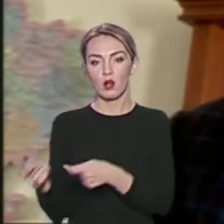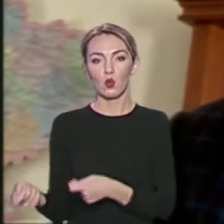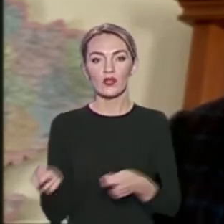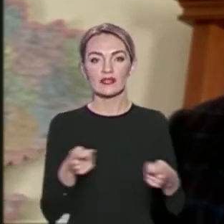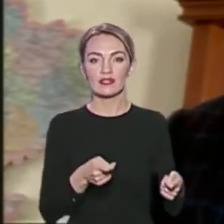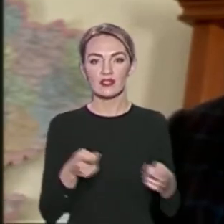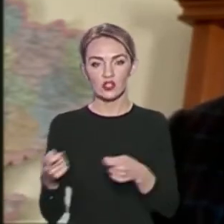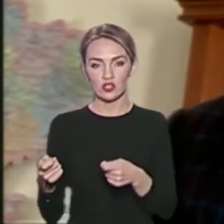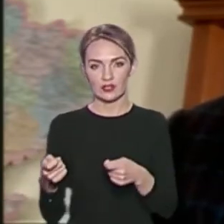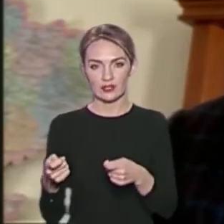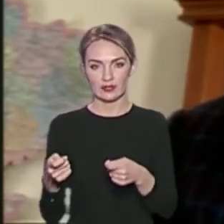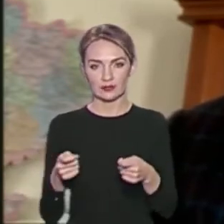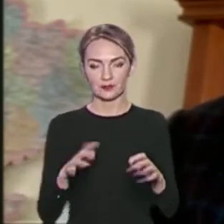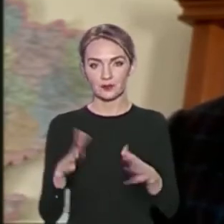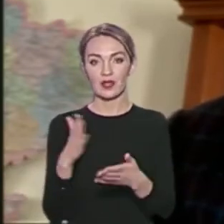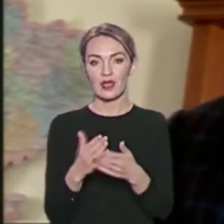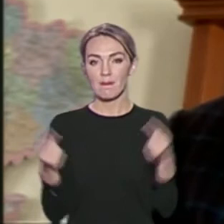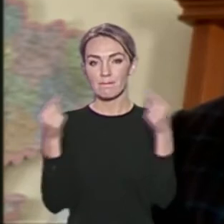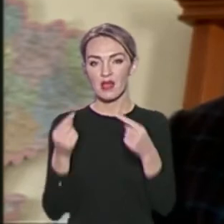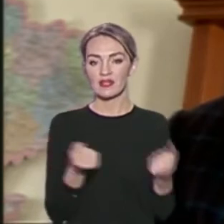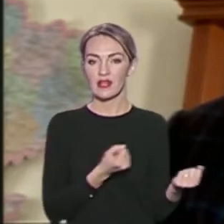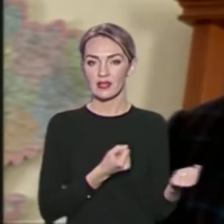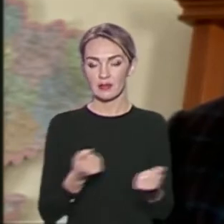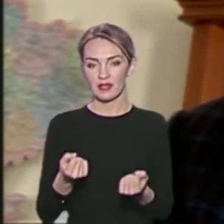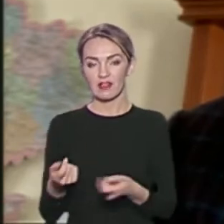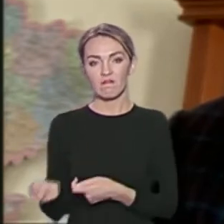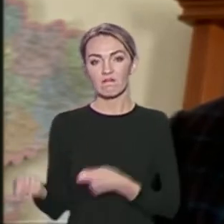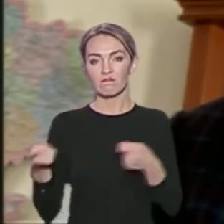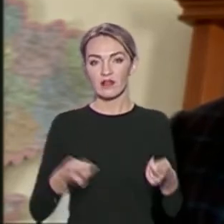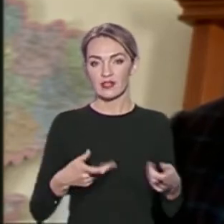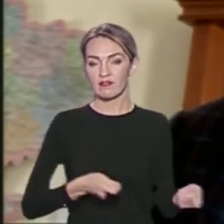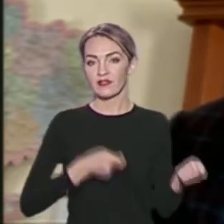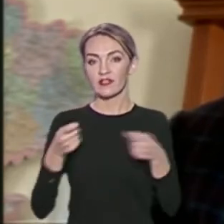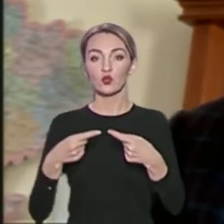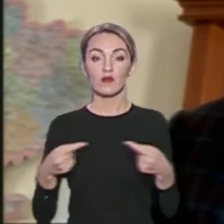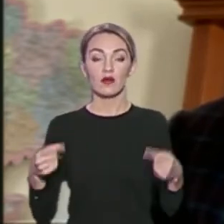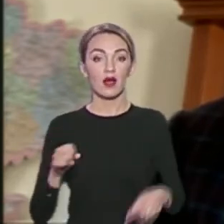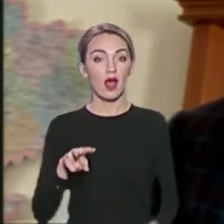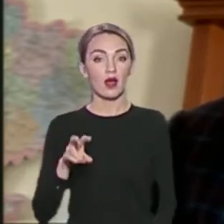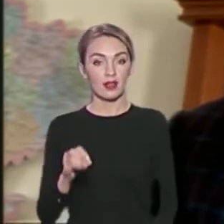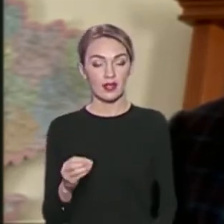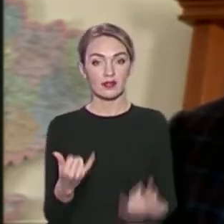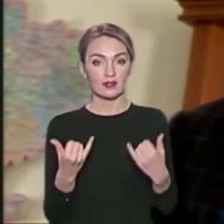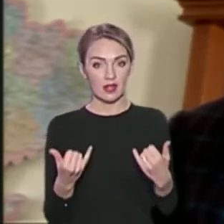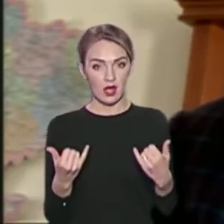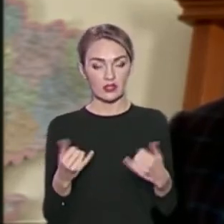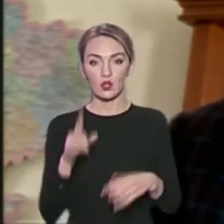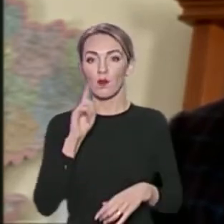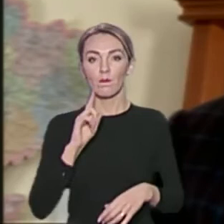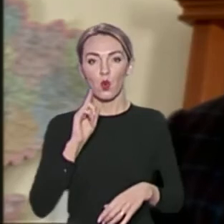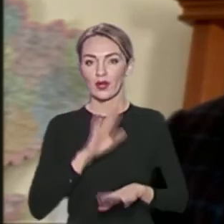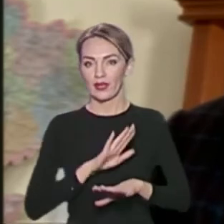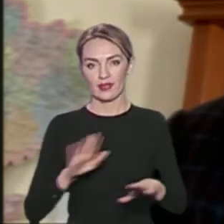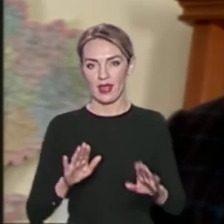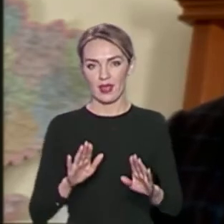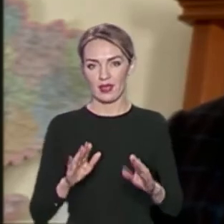що є певні затримки в ввезенні, вивезенні товарів, але станом на зараз, на щастя, поки вони не критичні.